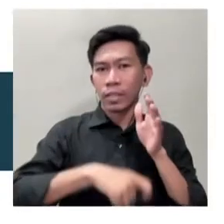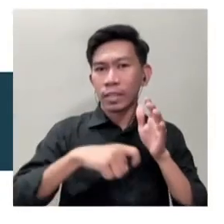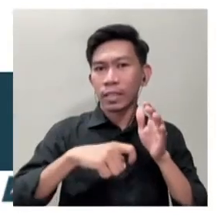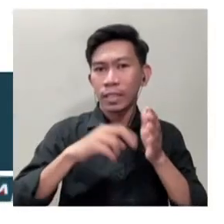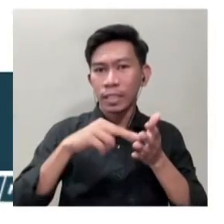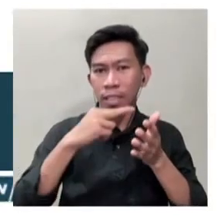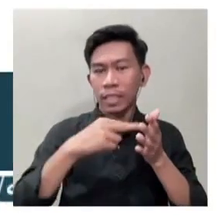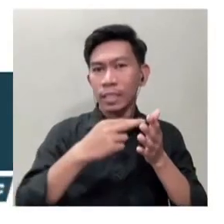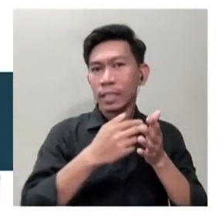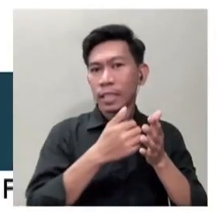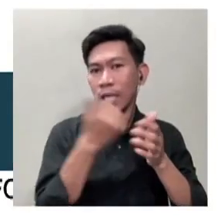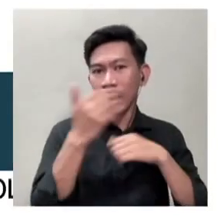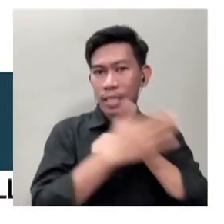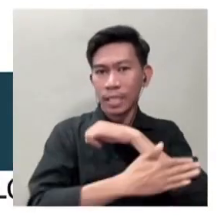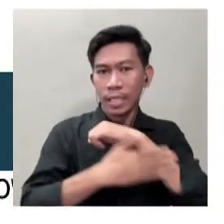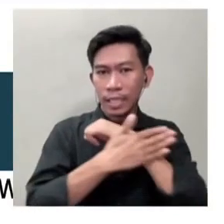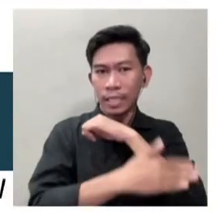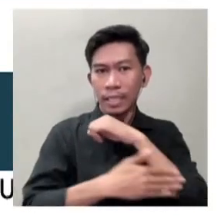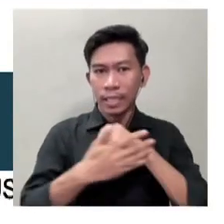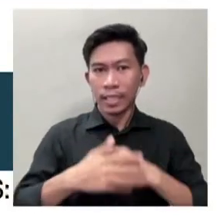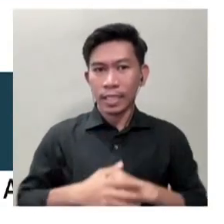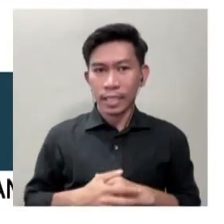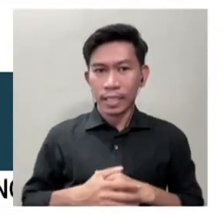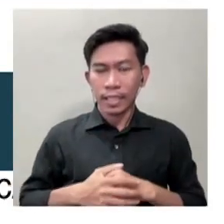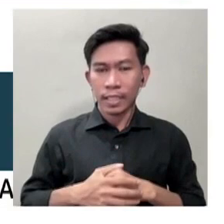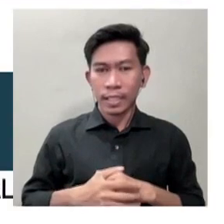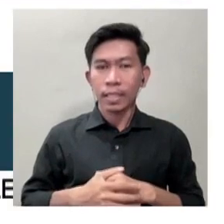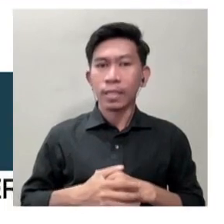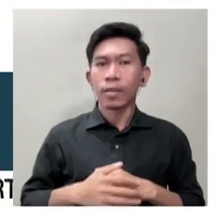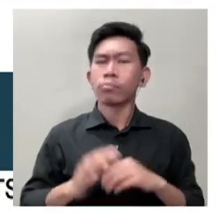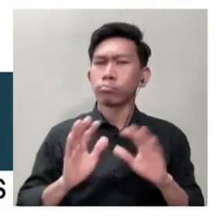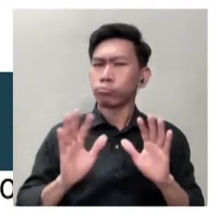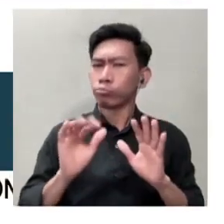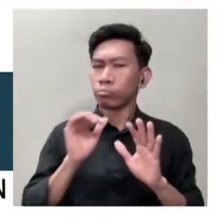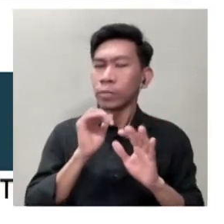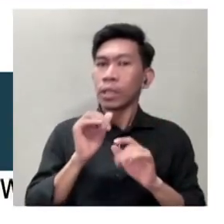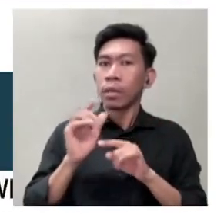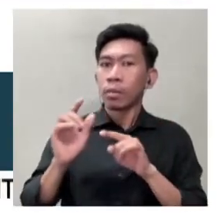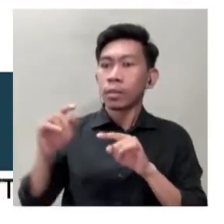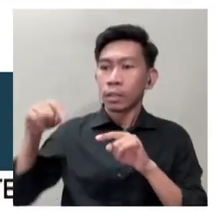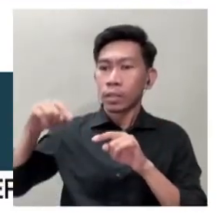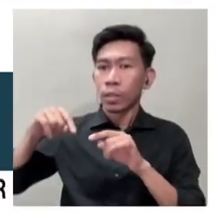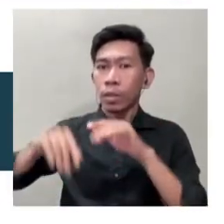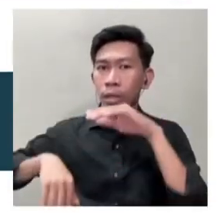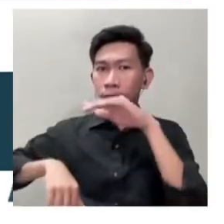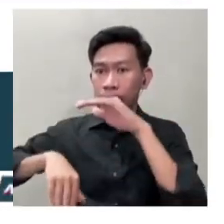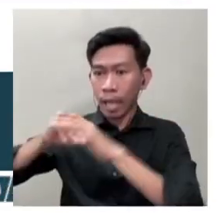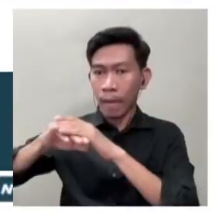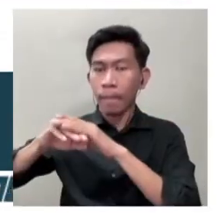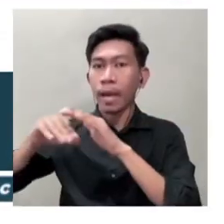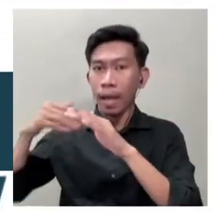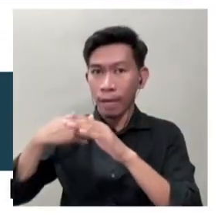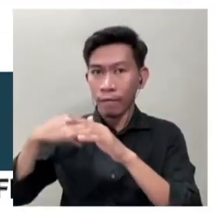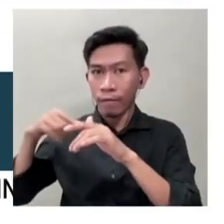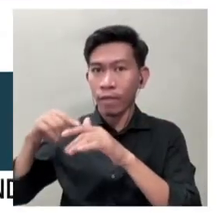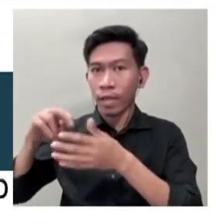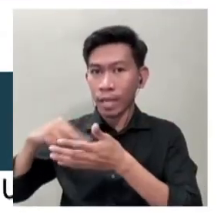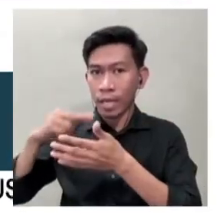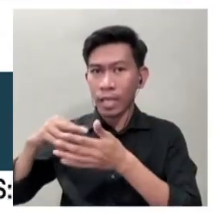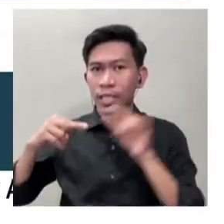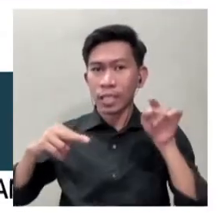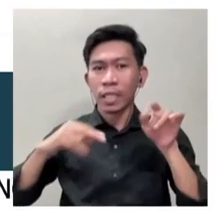Hindi, no? Kasi kung bumaba yung price cap natin dito, yung international market kasi malaki yung binibili